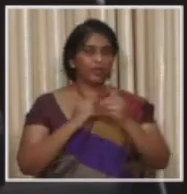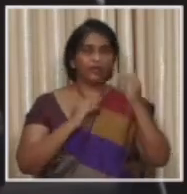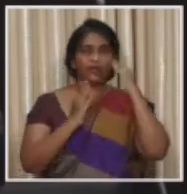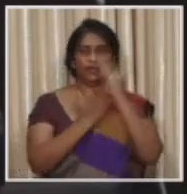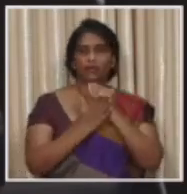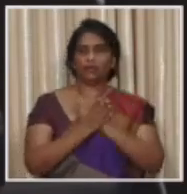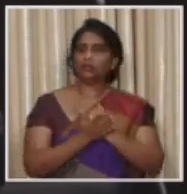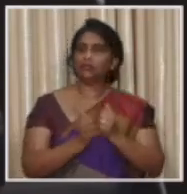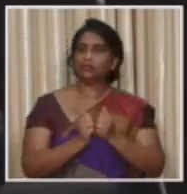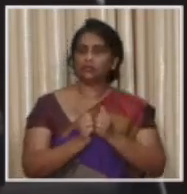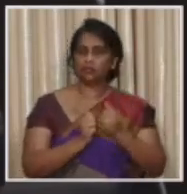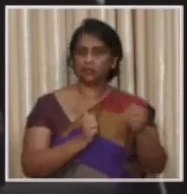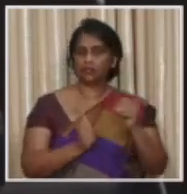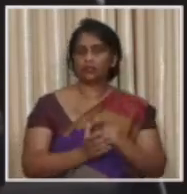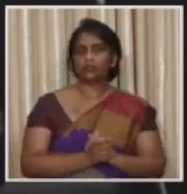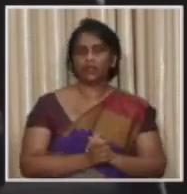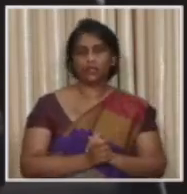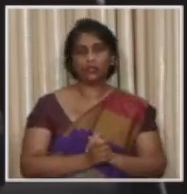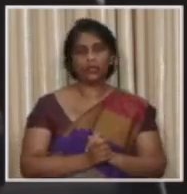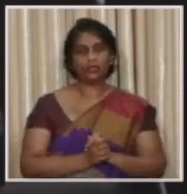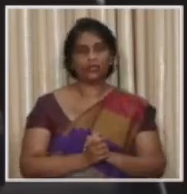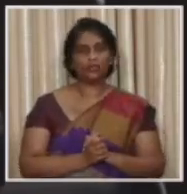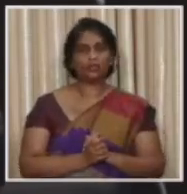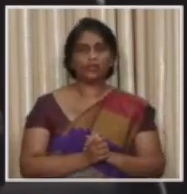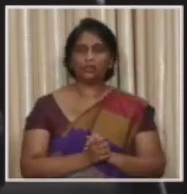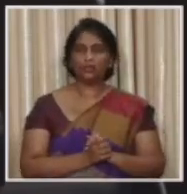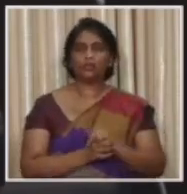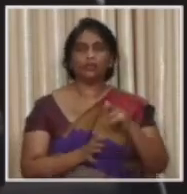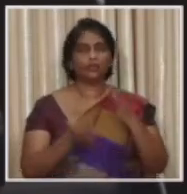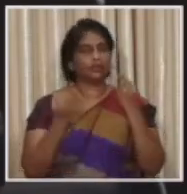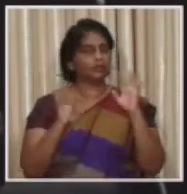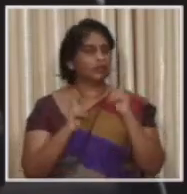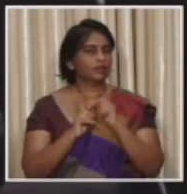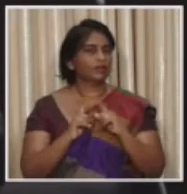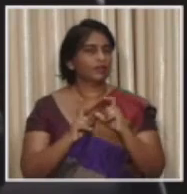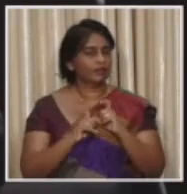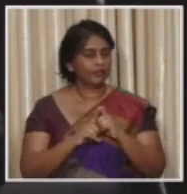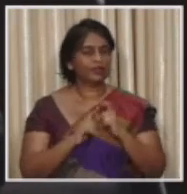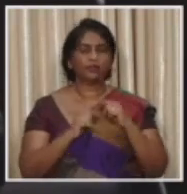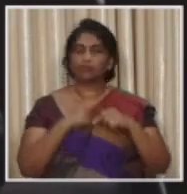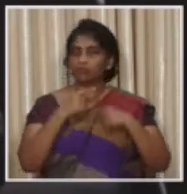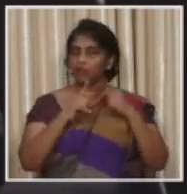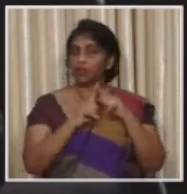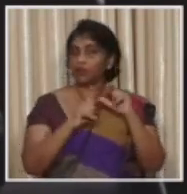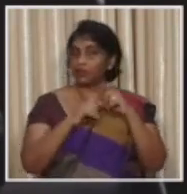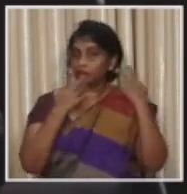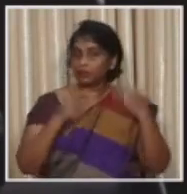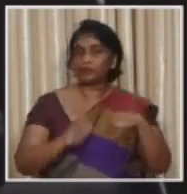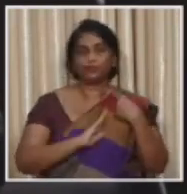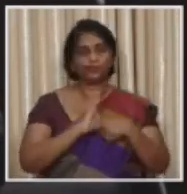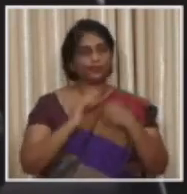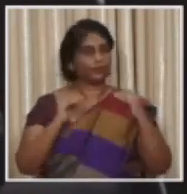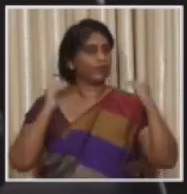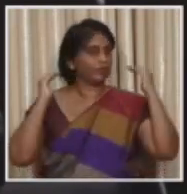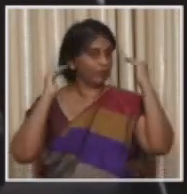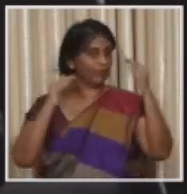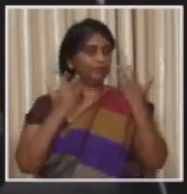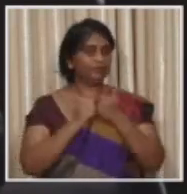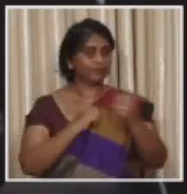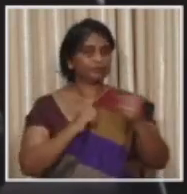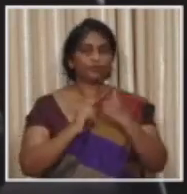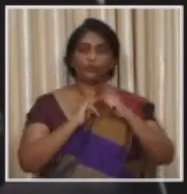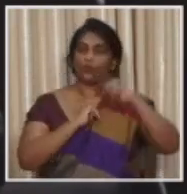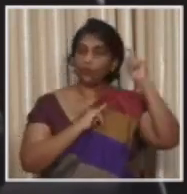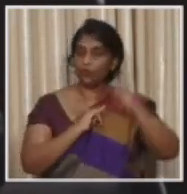ඊළඟට එතන ඉන්නවා විශේෂයෙන්ම මේ රටේ නිදහස් අධ්‍යාපනයෙන් අධ්‍යාපනය ලැබලා මෙරටේ ඉහළම තැන්වලට ගිහිලා ගත්ත